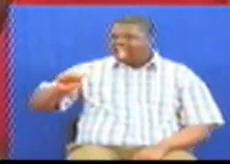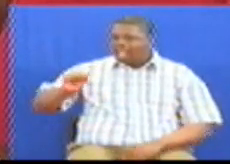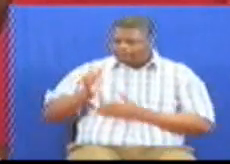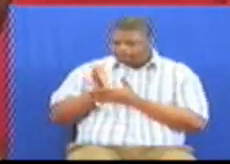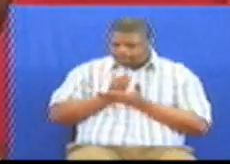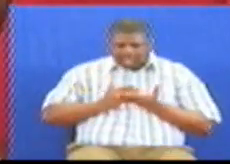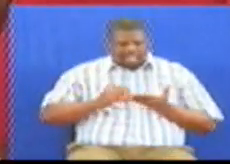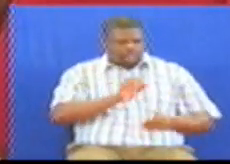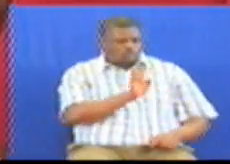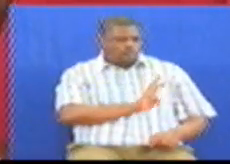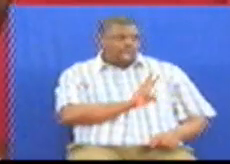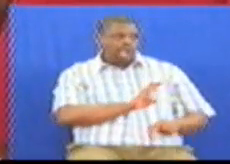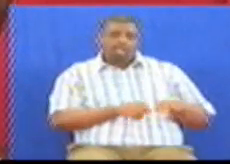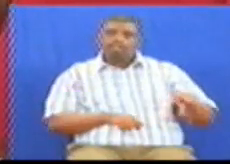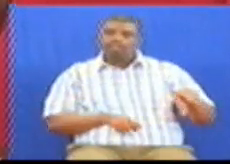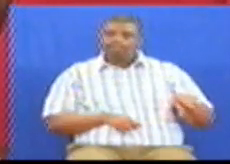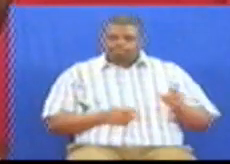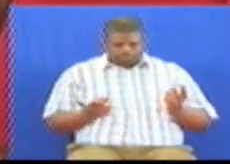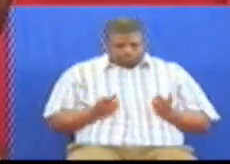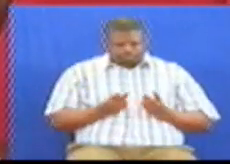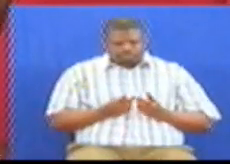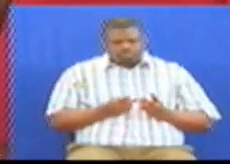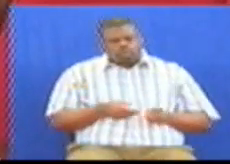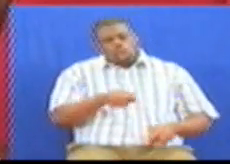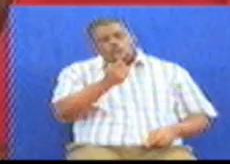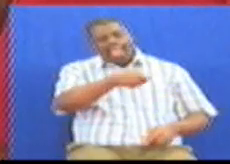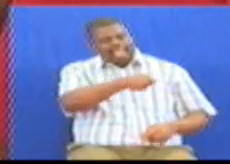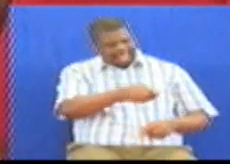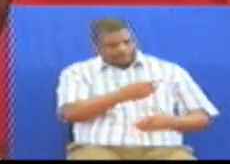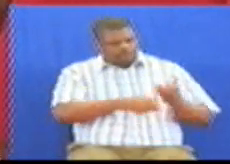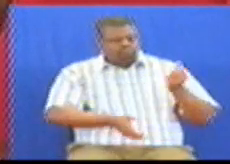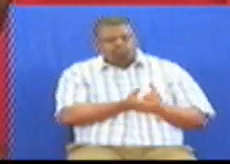Wanamsifu kwa sababu amewafungulia barabara.